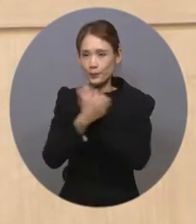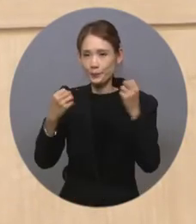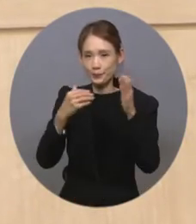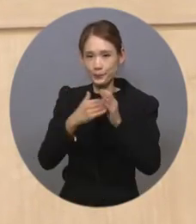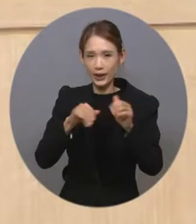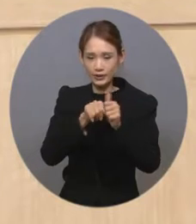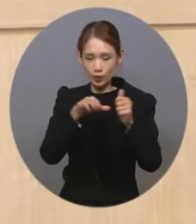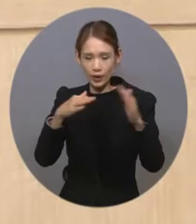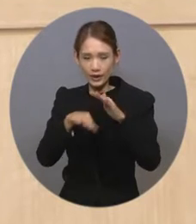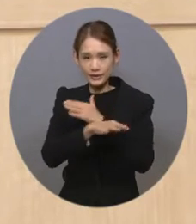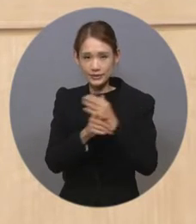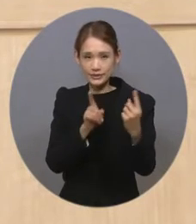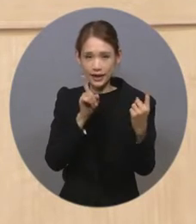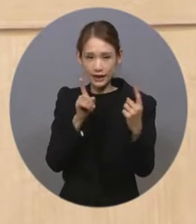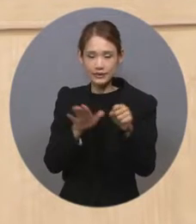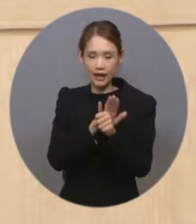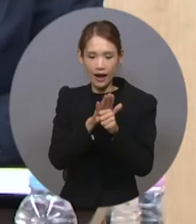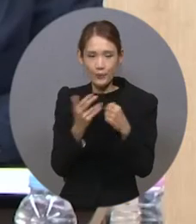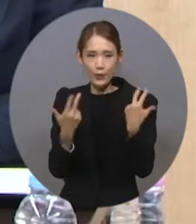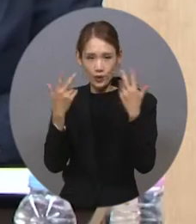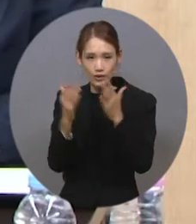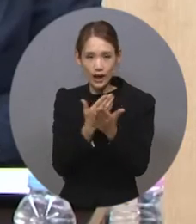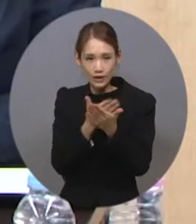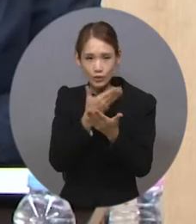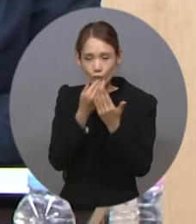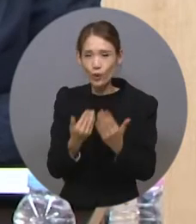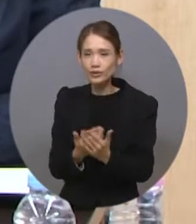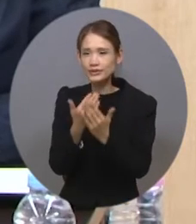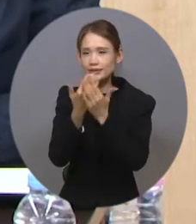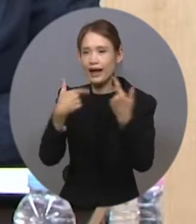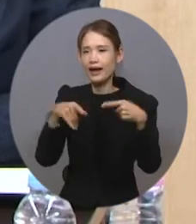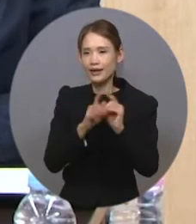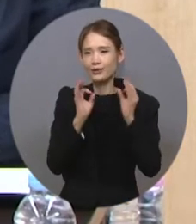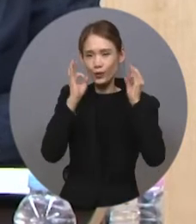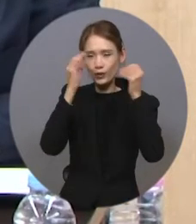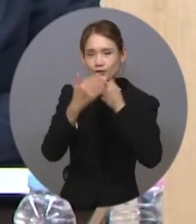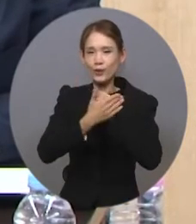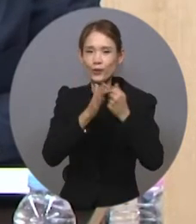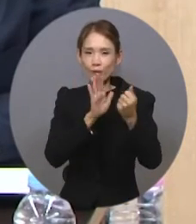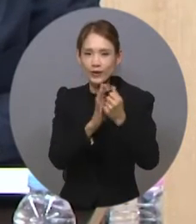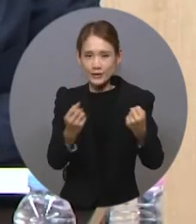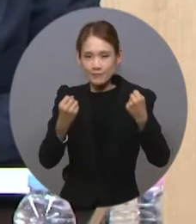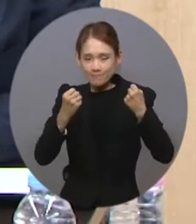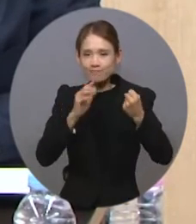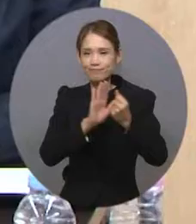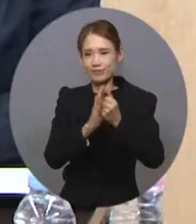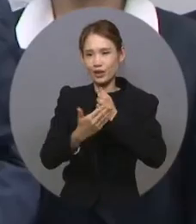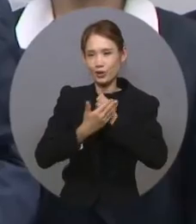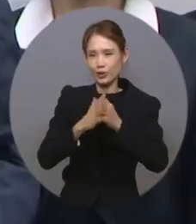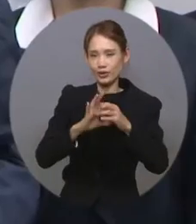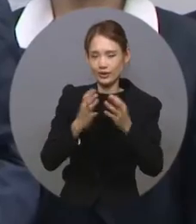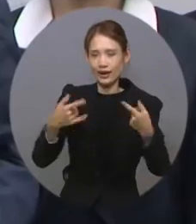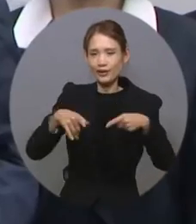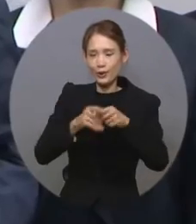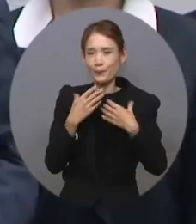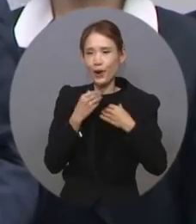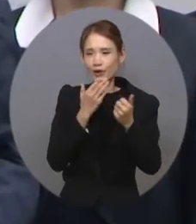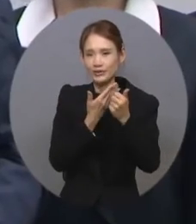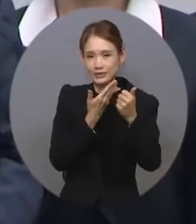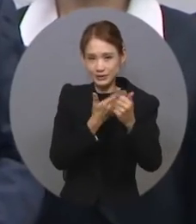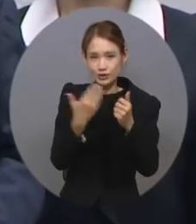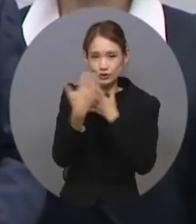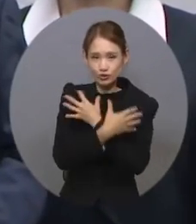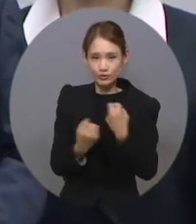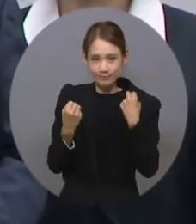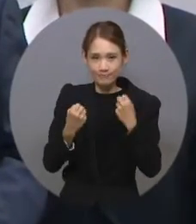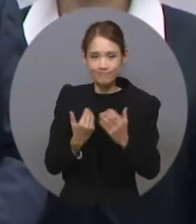소외계층을 대상으로 사랑과 봉사, 나눔과 복지 증진에 서로 노력하고 상호 교류 및 협력을 통해 공동 편의 제공과 국민 건강